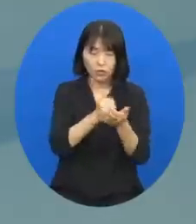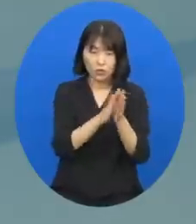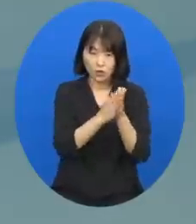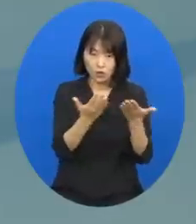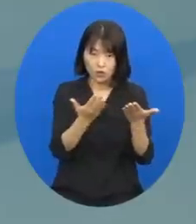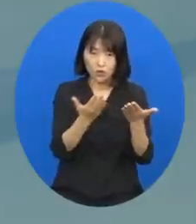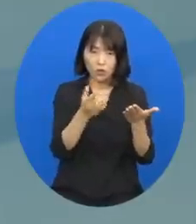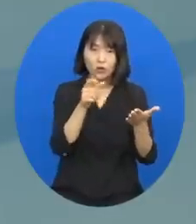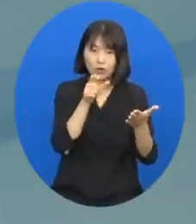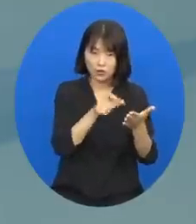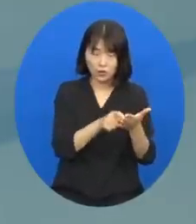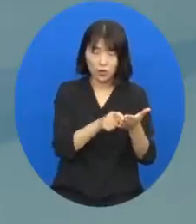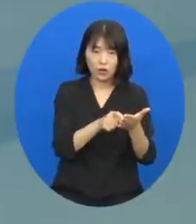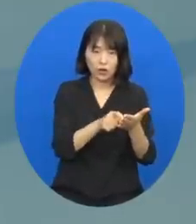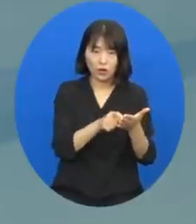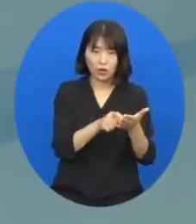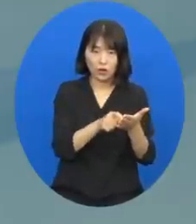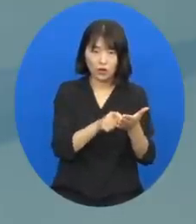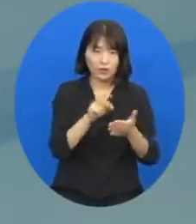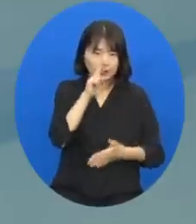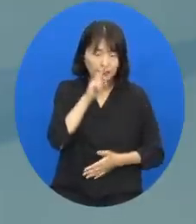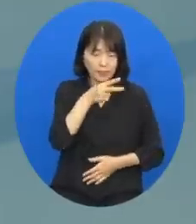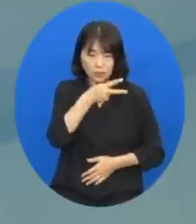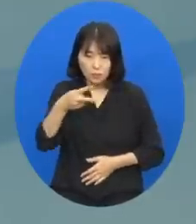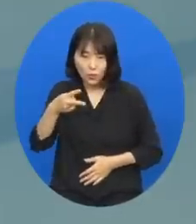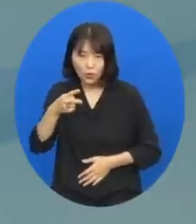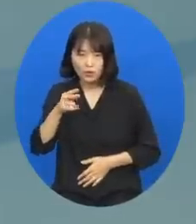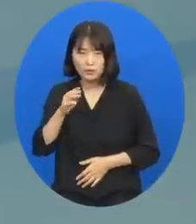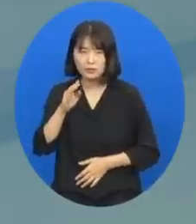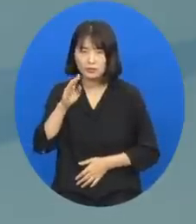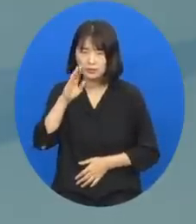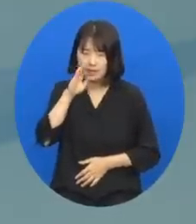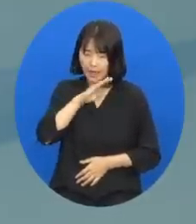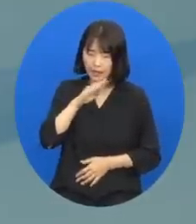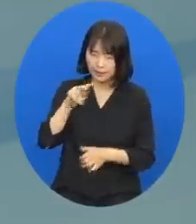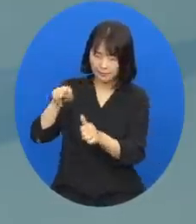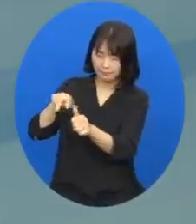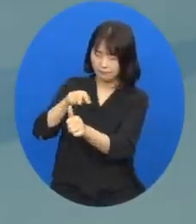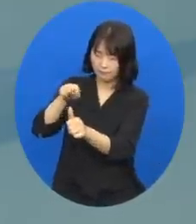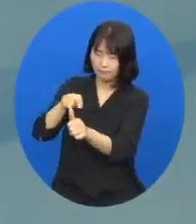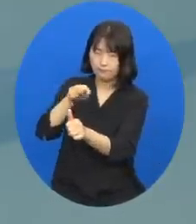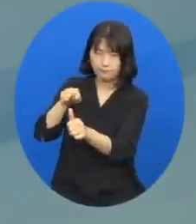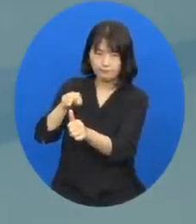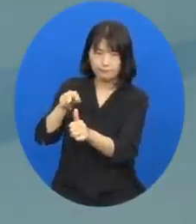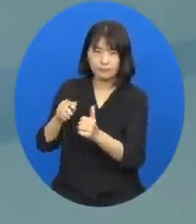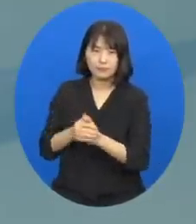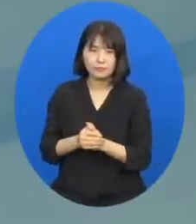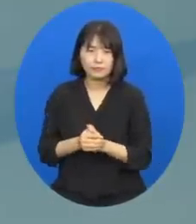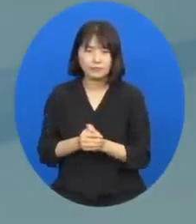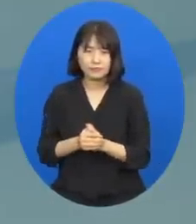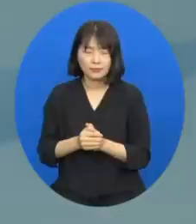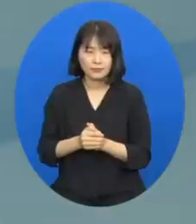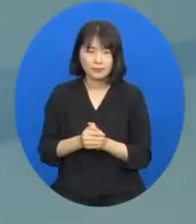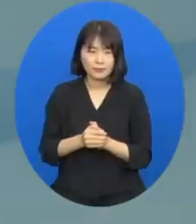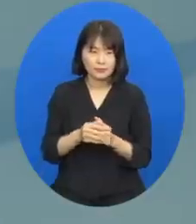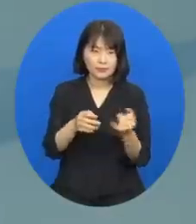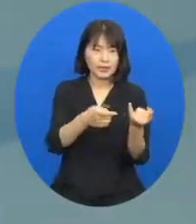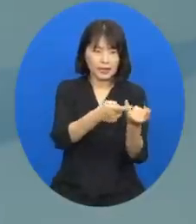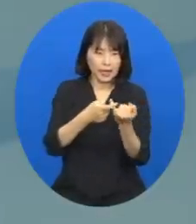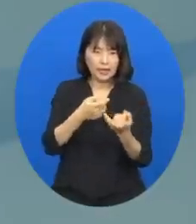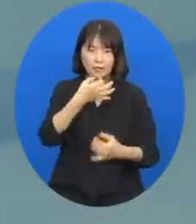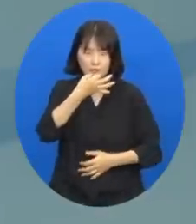이렇게 번역했습니다 악한 시선이다 악한 시성 간음과 탐욕과 악의와 사기와